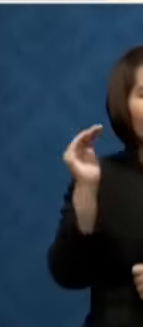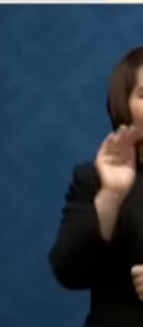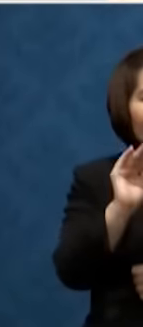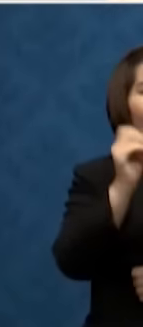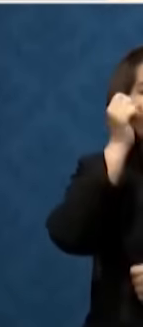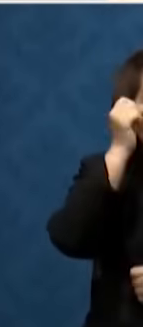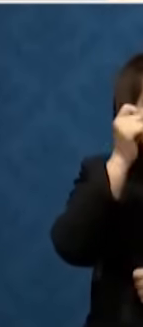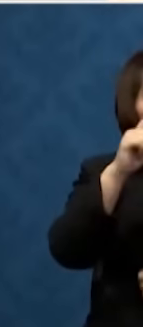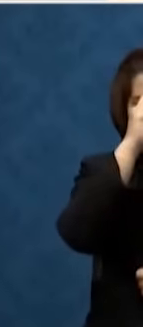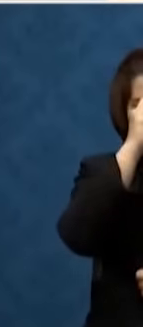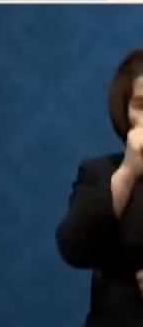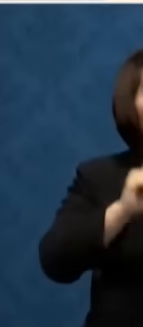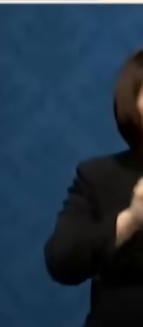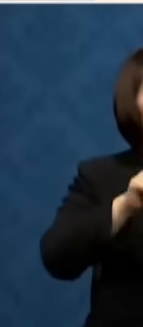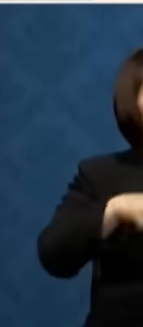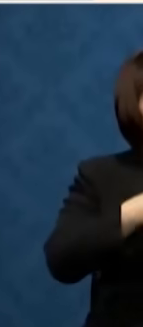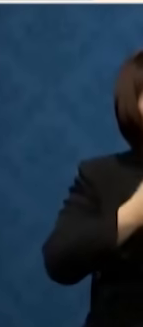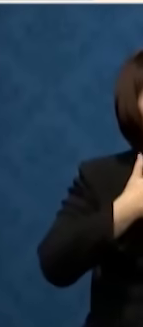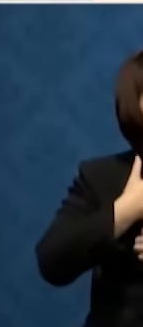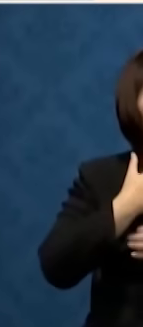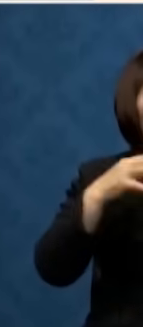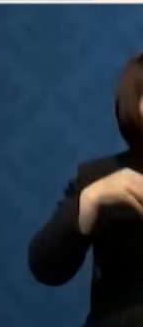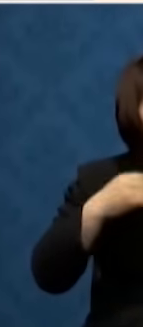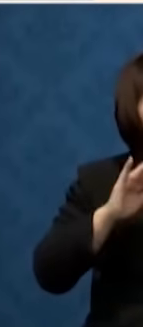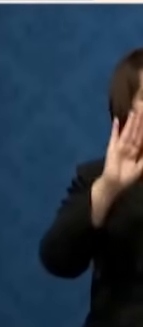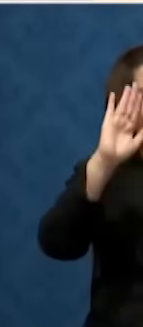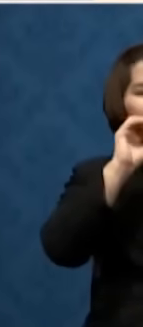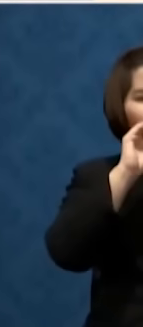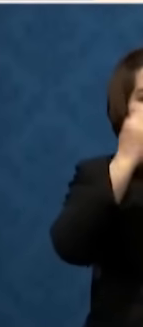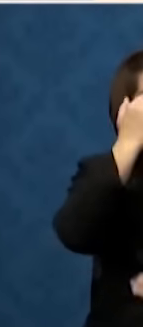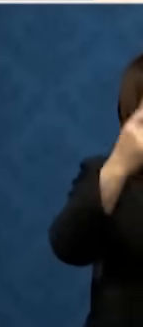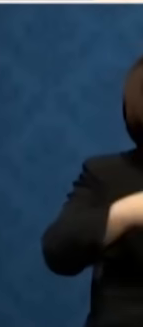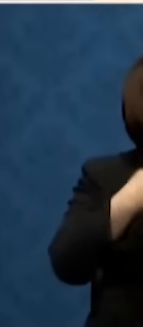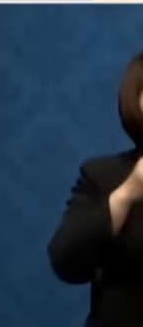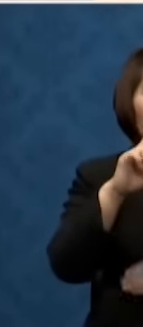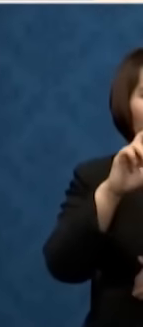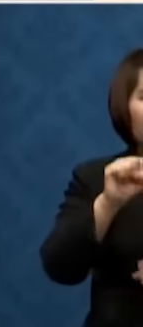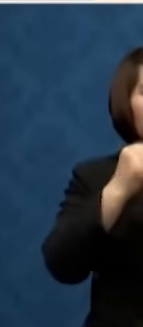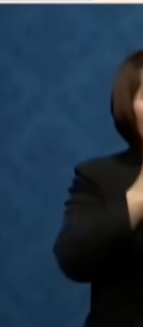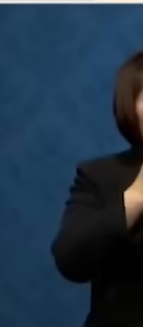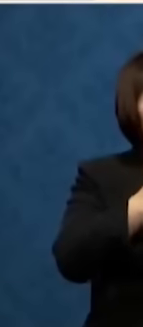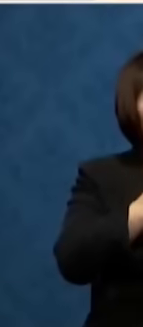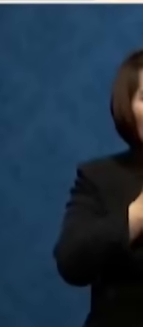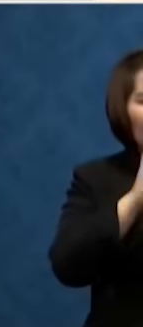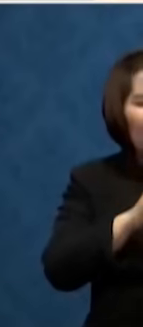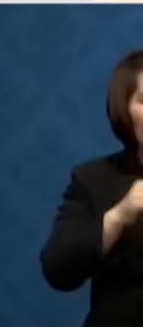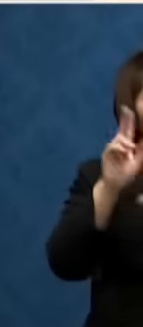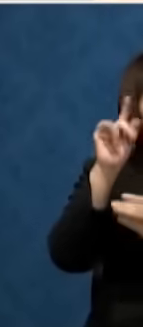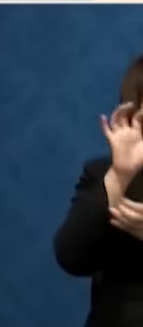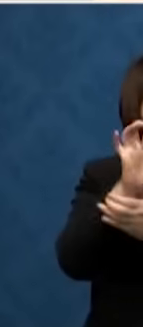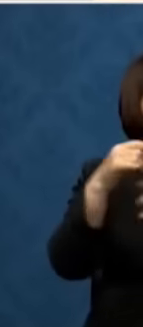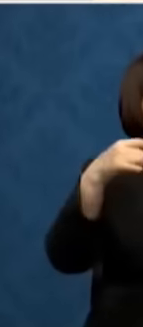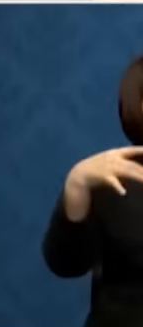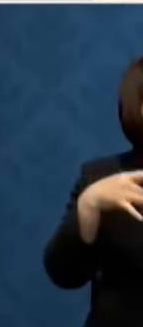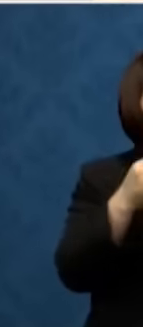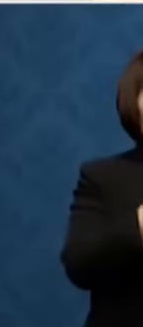ต่ก็จะเรียนครับว่าที่ผมลุกขึ้นมาประท้วงเนี่ยนะครับเพื่อไม่ให้รัฐสภาของเราเนี่ยดำเนินการในสิ่งที่ขัดกับข้อบังคับของรัฐส